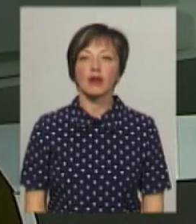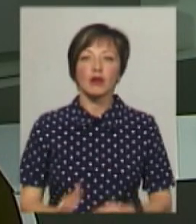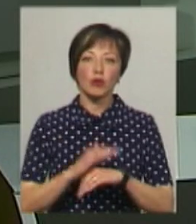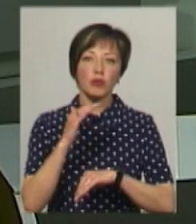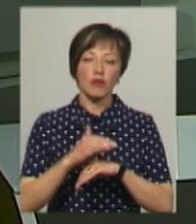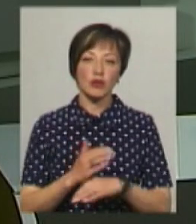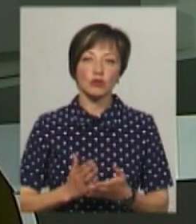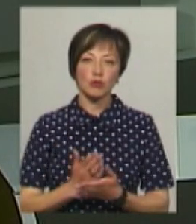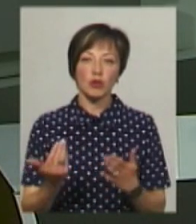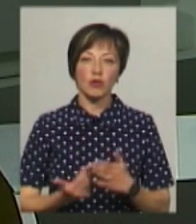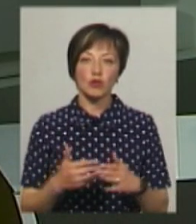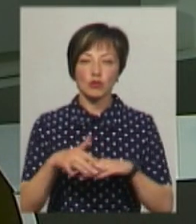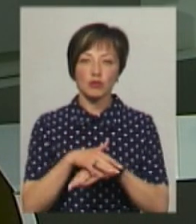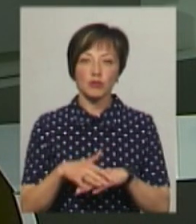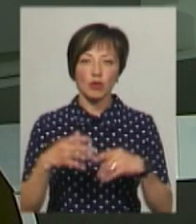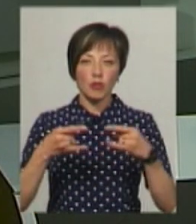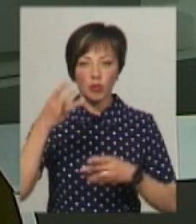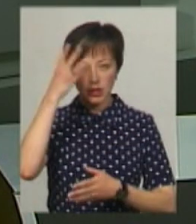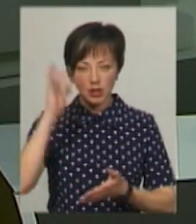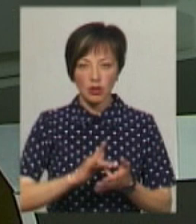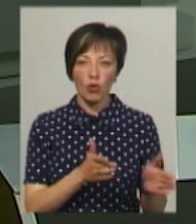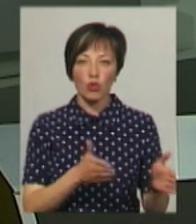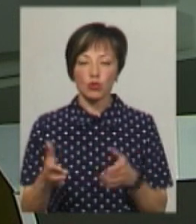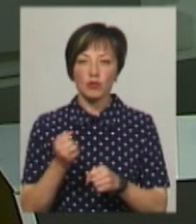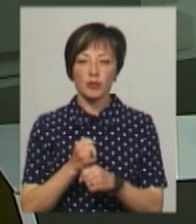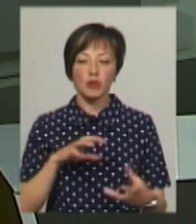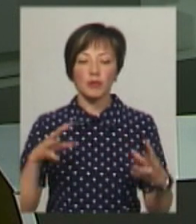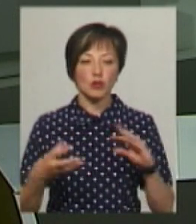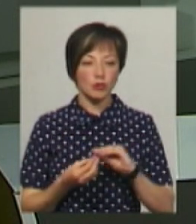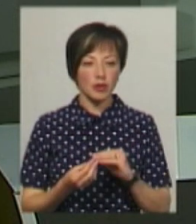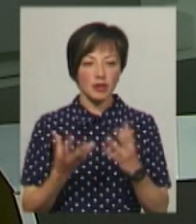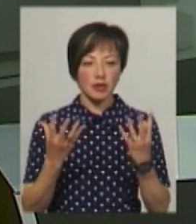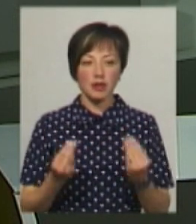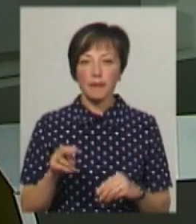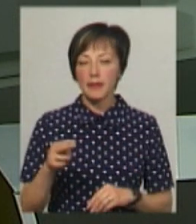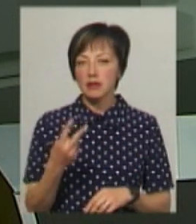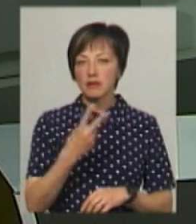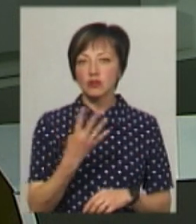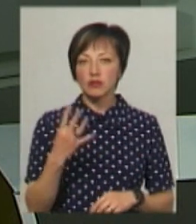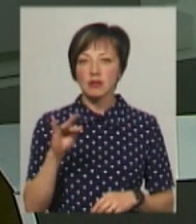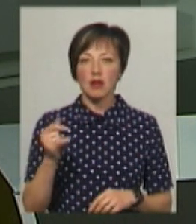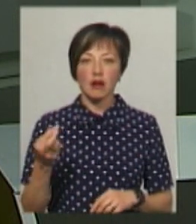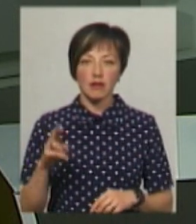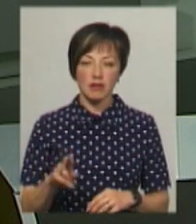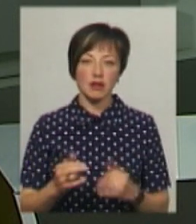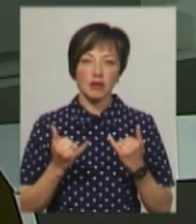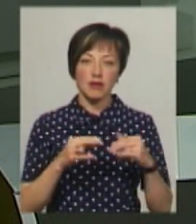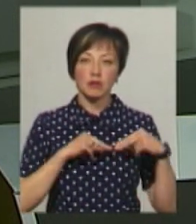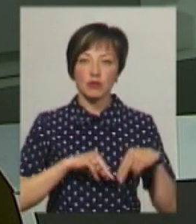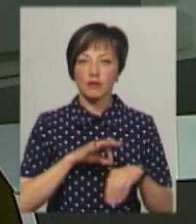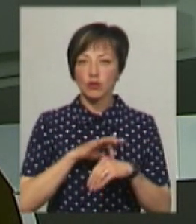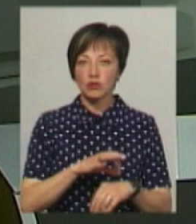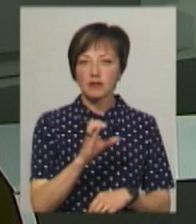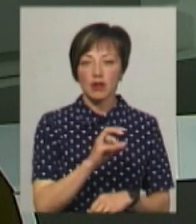Доброго вечора. Служба новин Суспільного мовника «Поділля-Центр» готова підбити інформаційний підсумок п'ятниці 24 травня. В студії ведуча